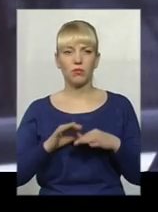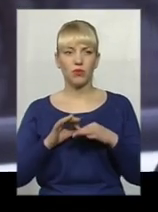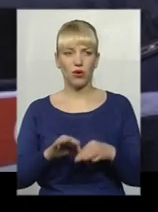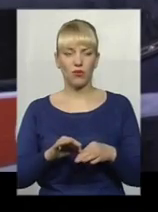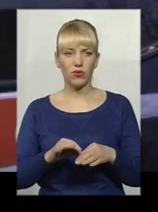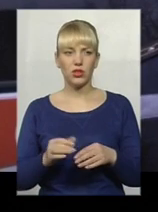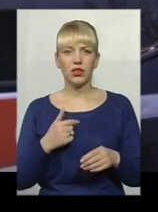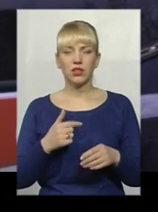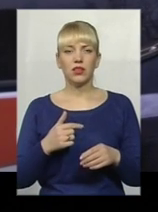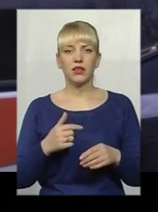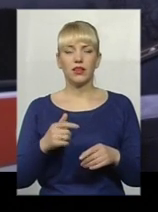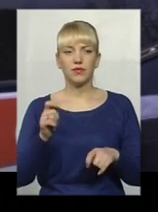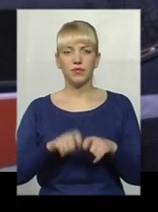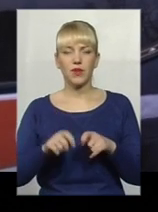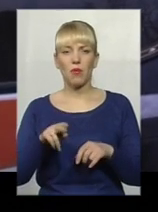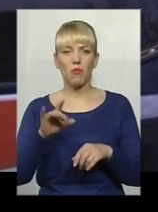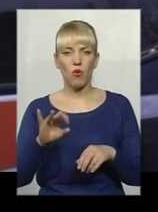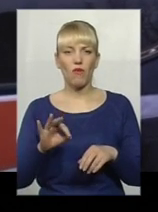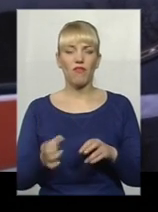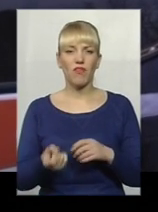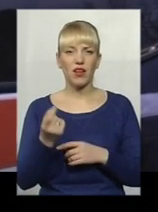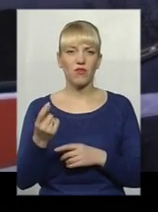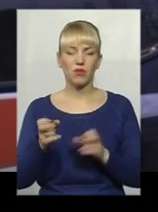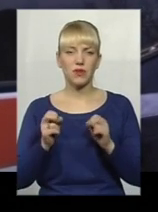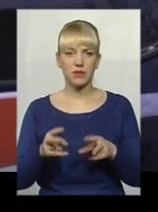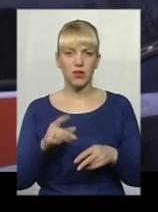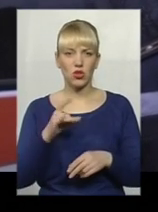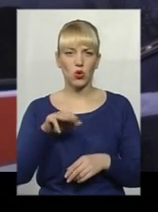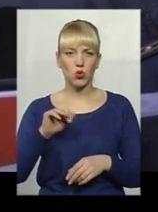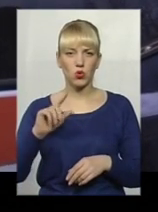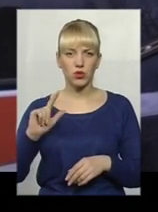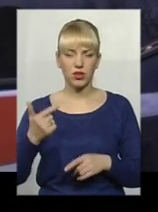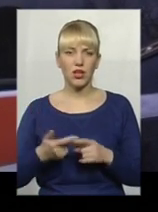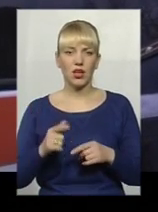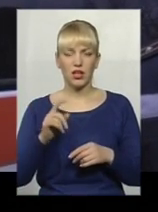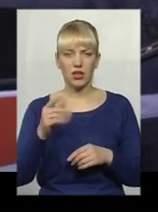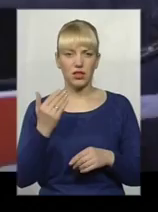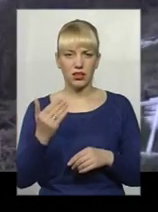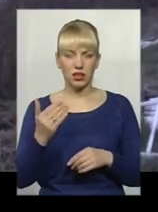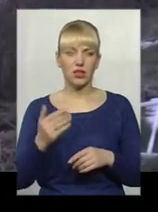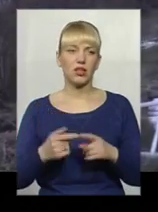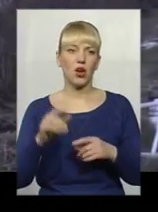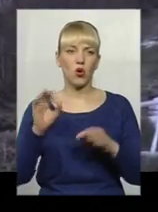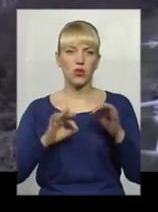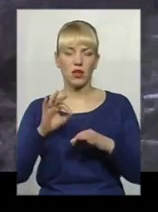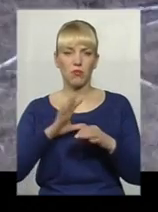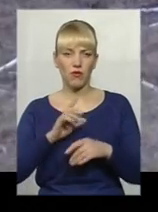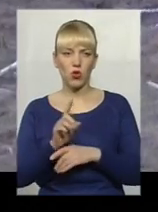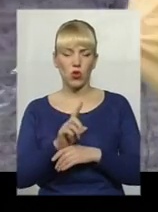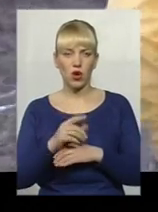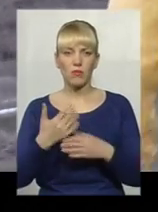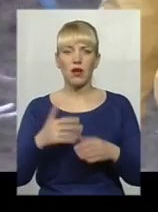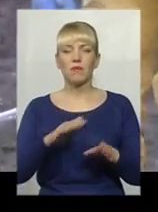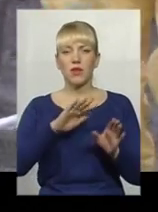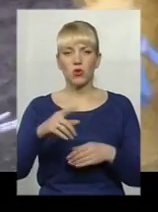по виявленню небезпечних парів в ртуті, по їхній концентрації. Концентрація виявилася в нормі. І от не минуло навіть тижня, як